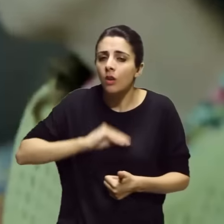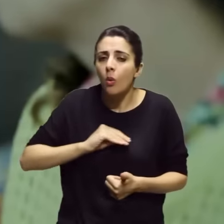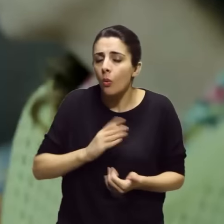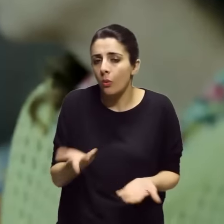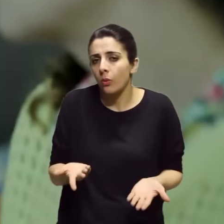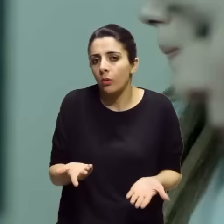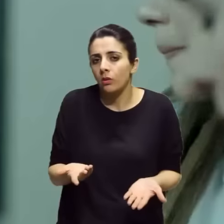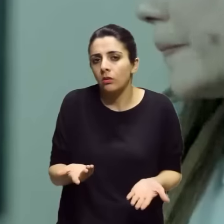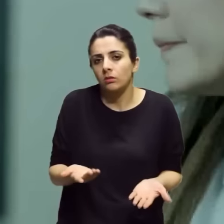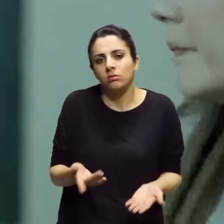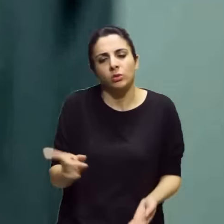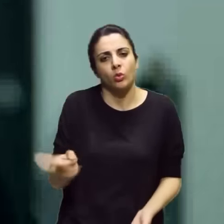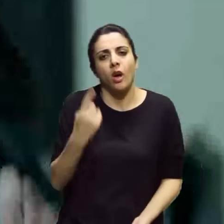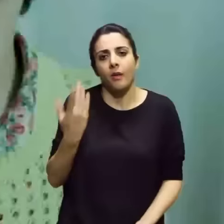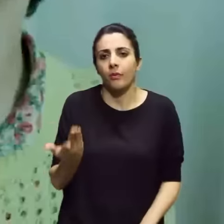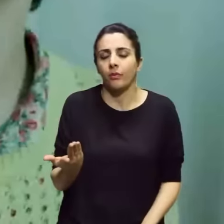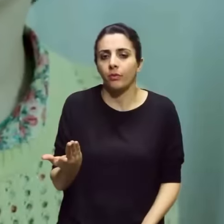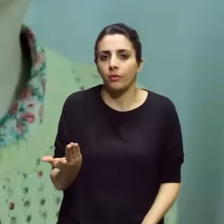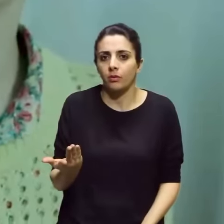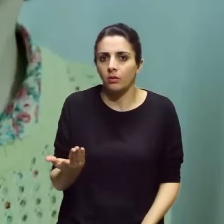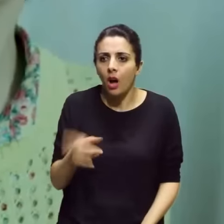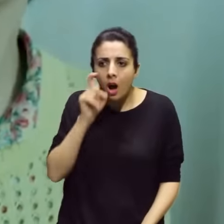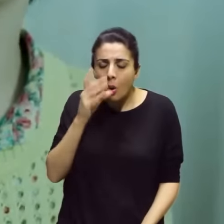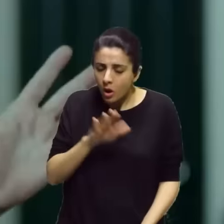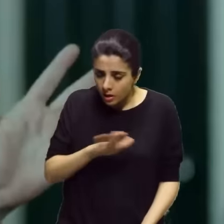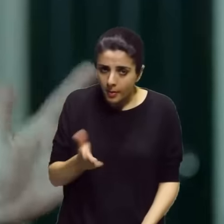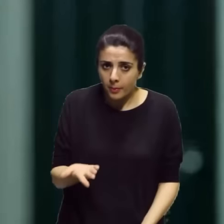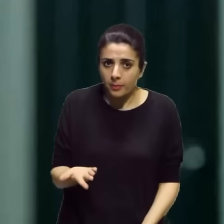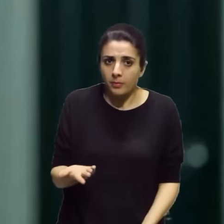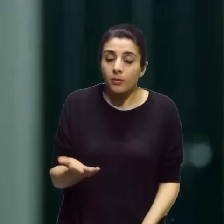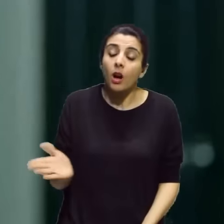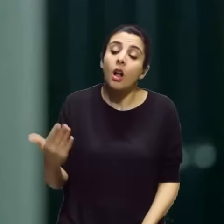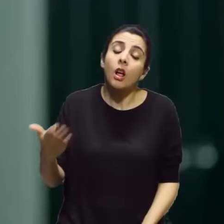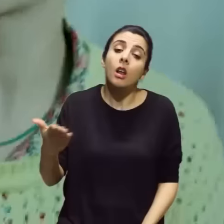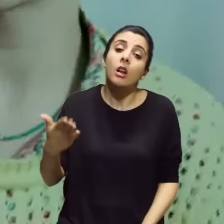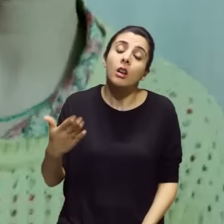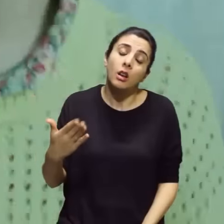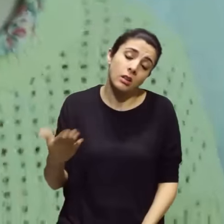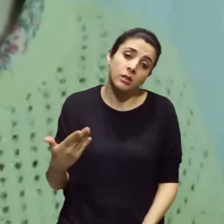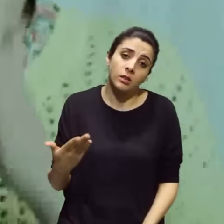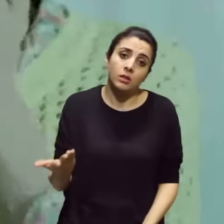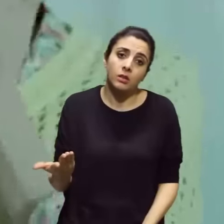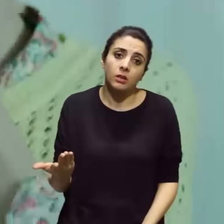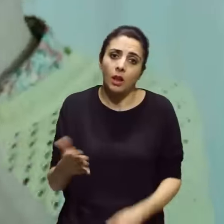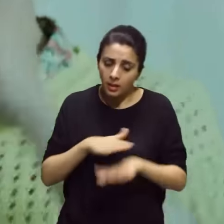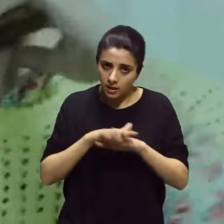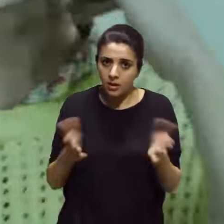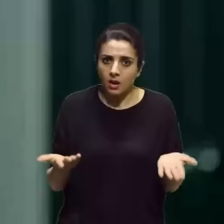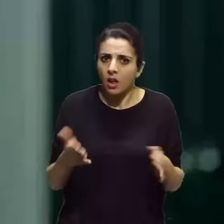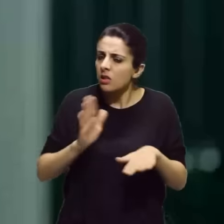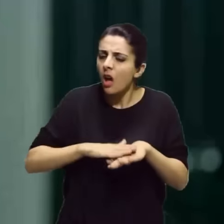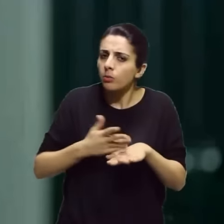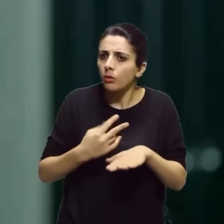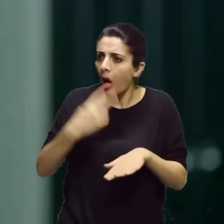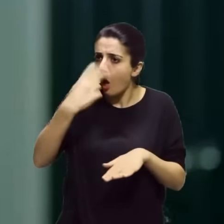bakıştılar. Aa! Kendinize gelin çocuklar. Kalk, kalk, kalk, kalk, kalk, kalk, kalk, kalk. Yeter. Ne